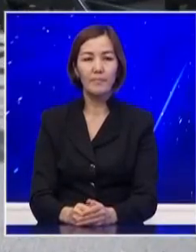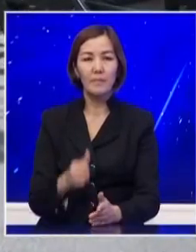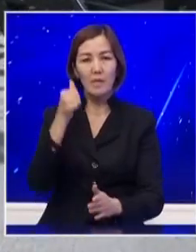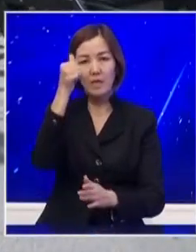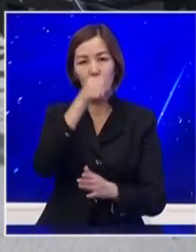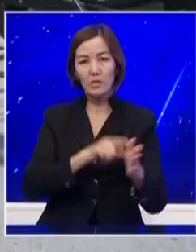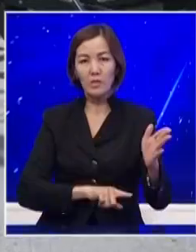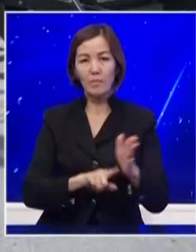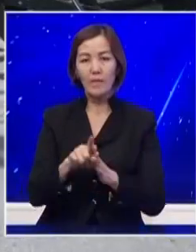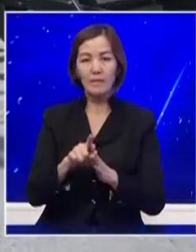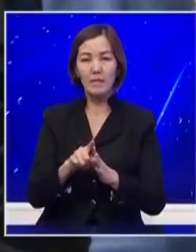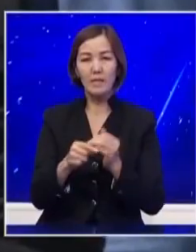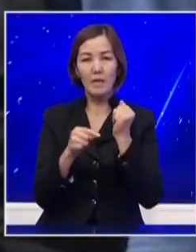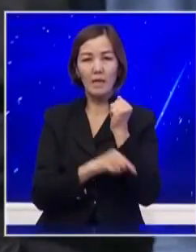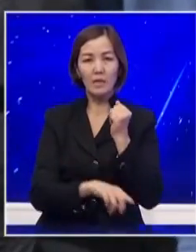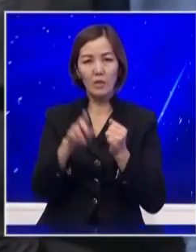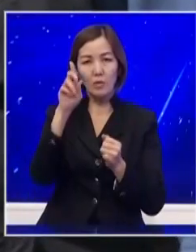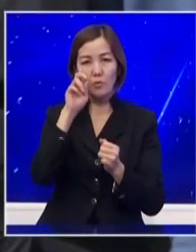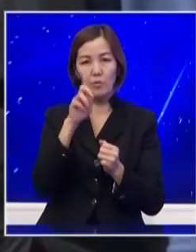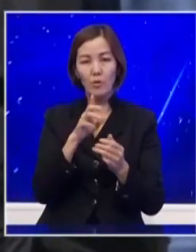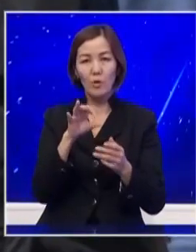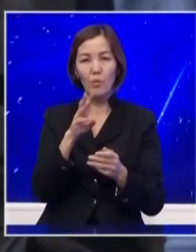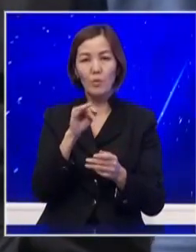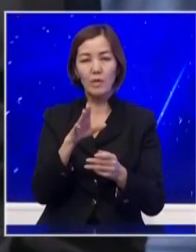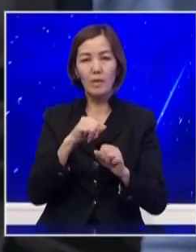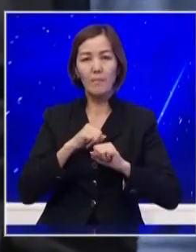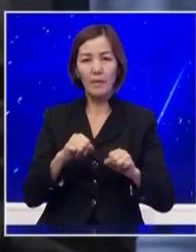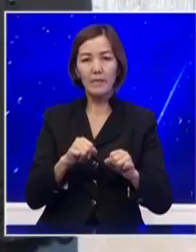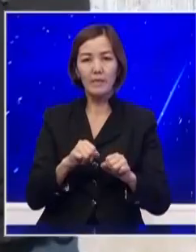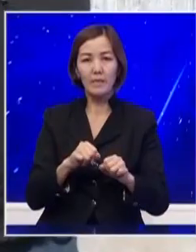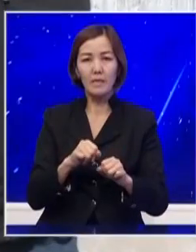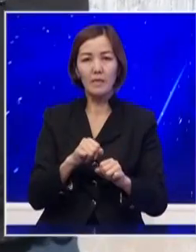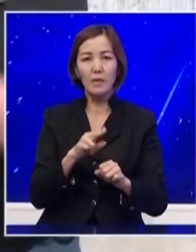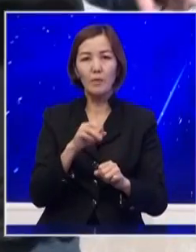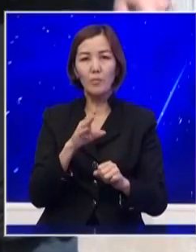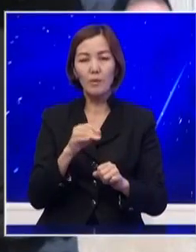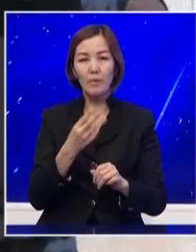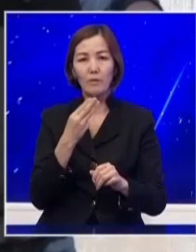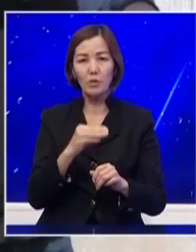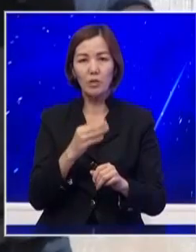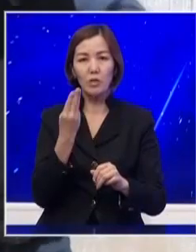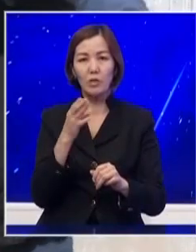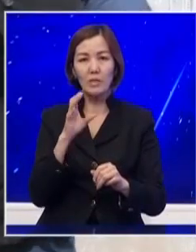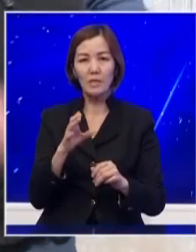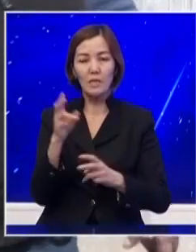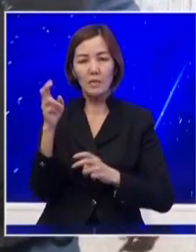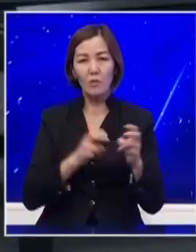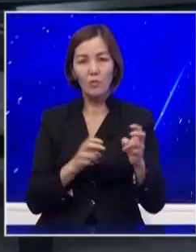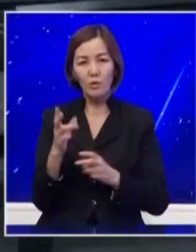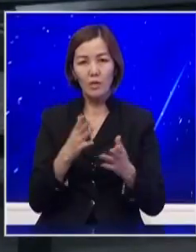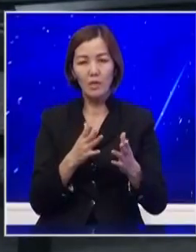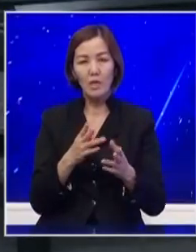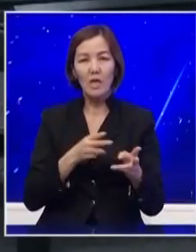Жыл басында өңірлік антикор қызметіне Өтеген Батыр кентіндегі Пюрпак жауапкершілігі шектеулі серіктестігі өкілдері шағыммен